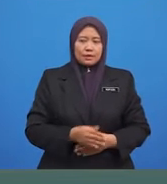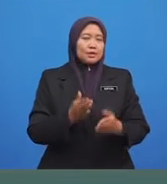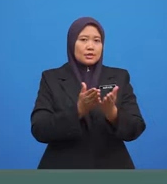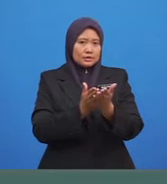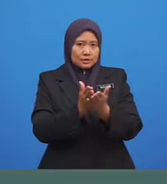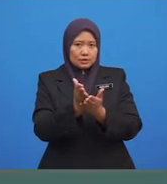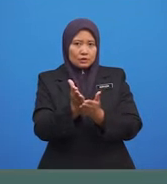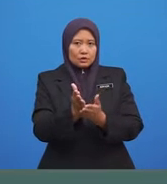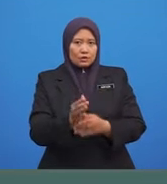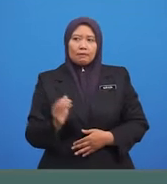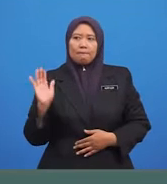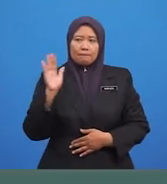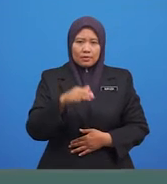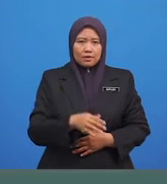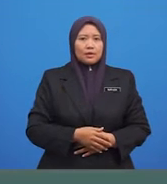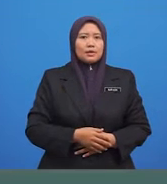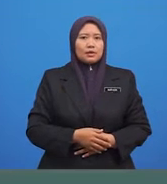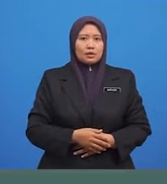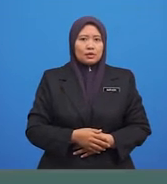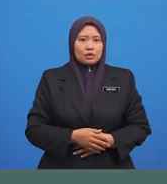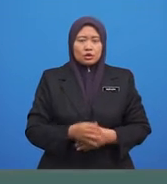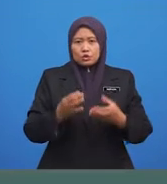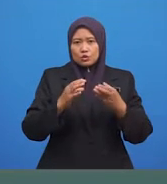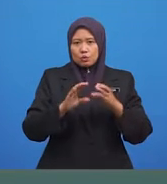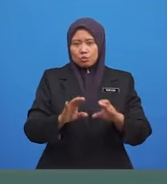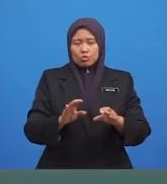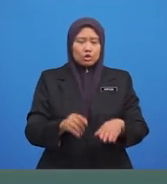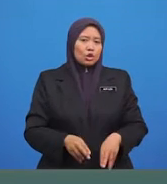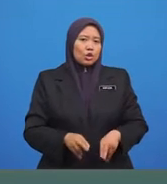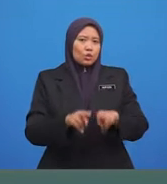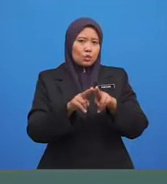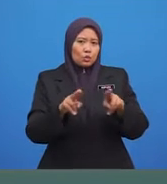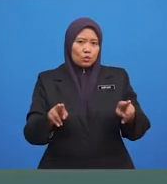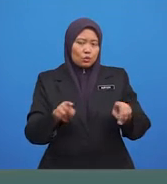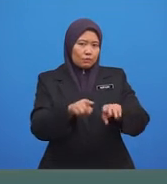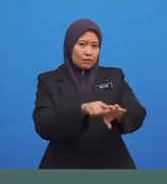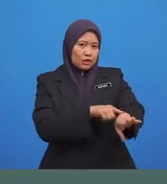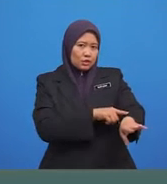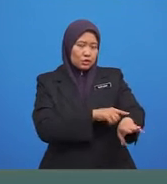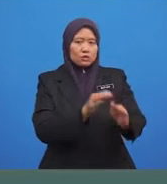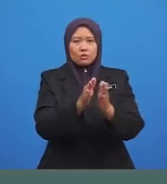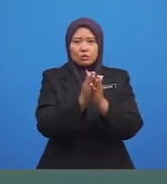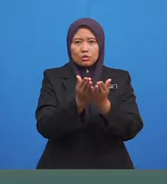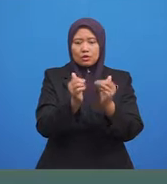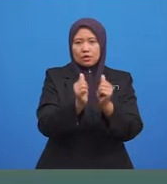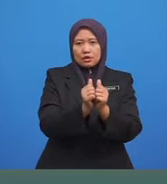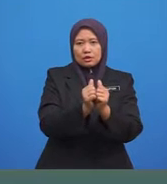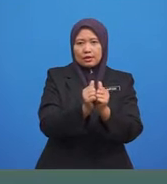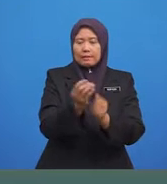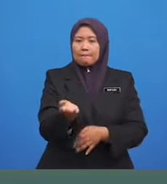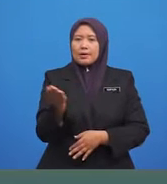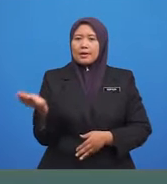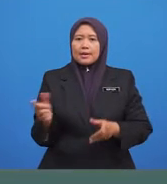Seterusnya, mari kita cuba mengukur panjang buku ini menggunakan bahan yang lain pula.